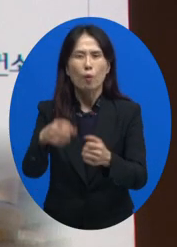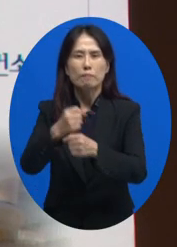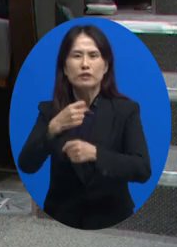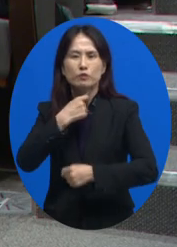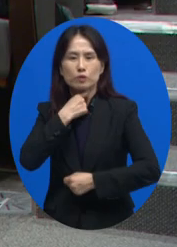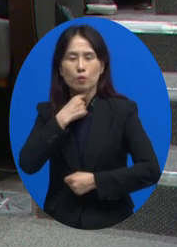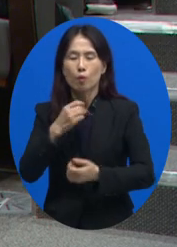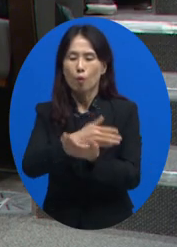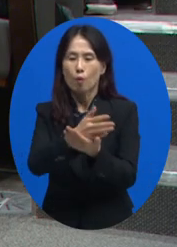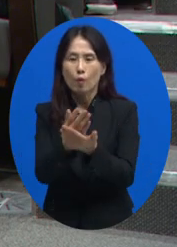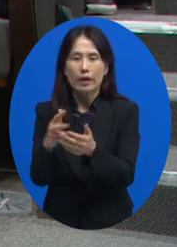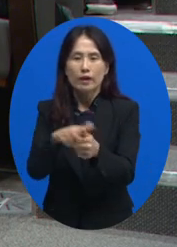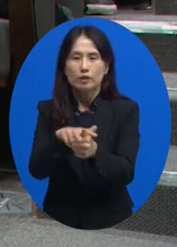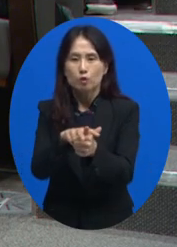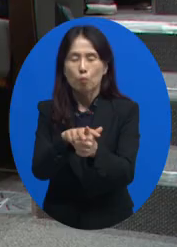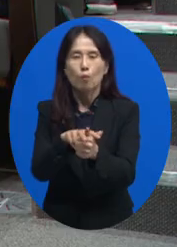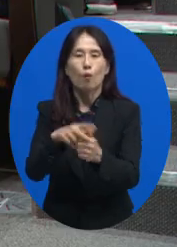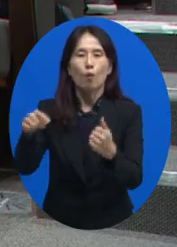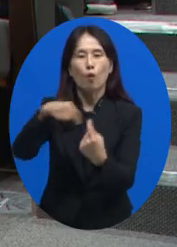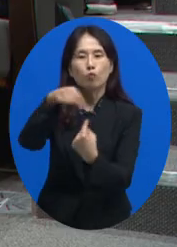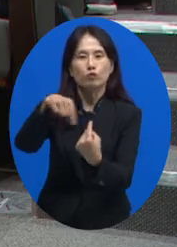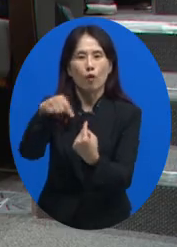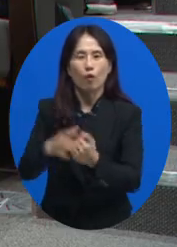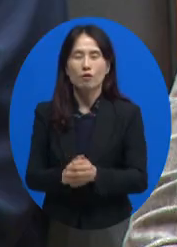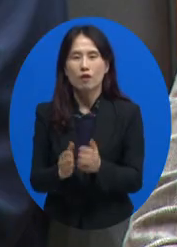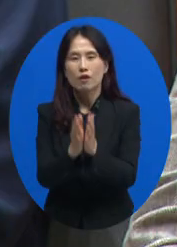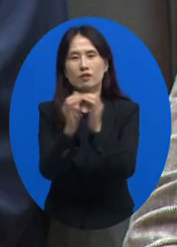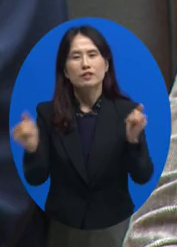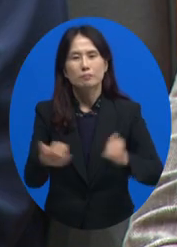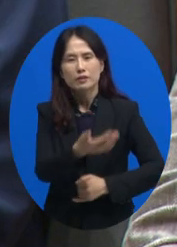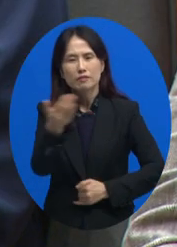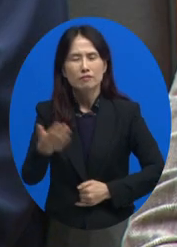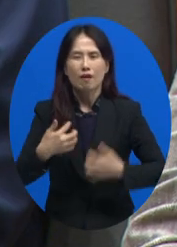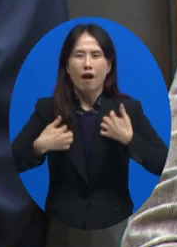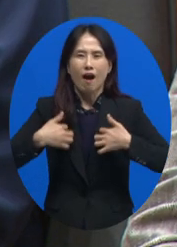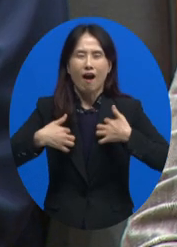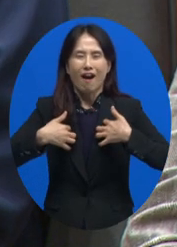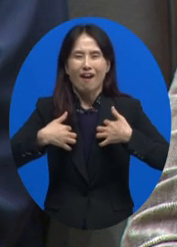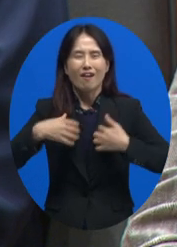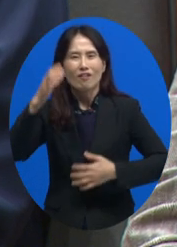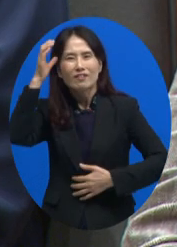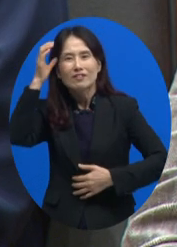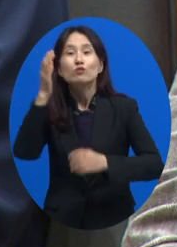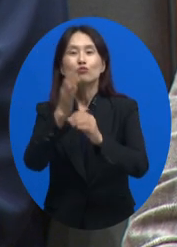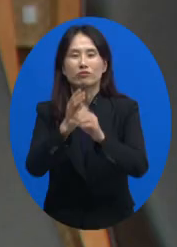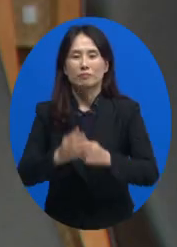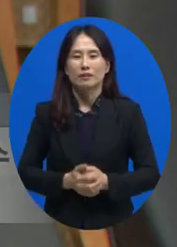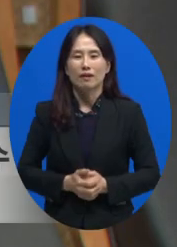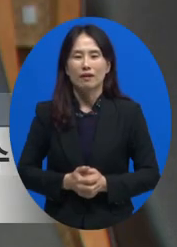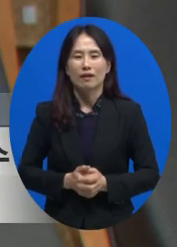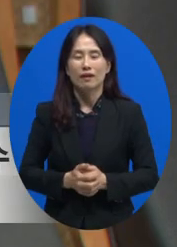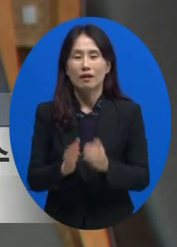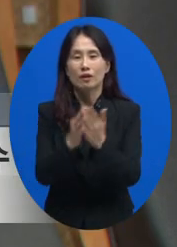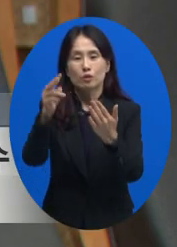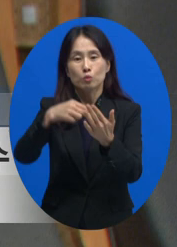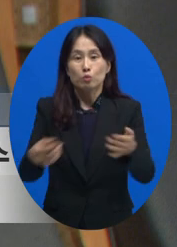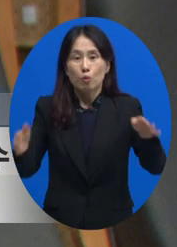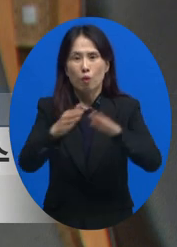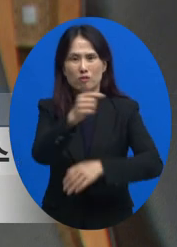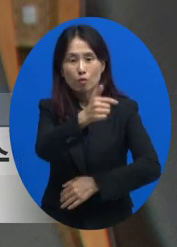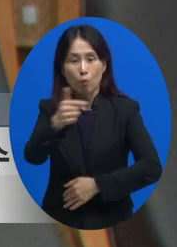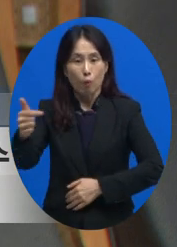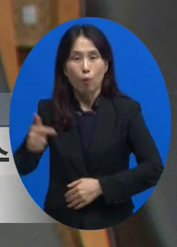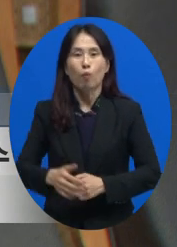점과 다양한 콘텐츠들로 운영된다는 소식에 도민들의 반가움과 기대를 한몸에 받고 있습니다. 도서관 규모가 굉장히